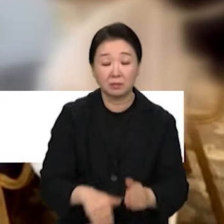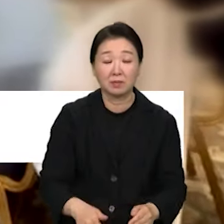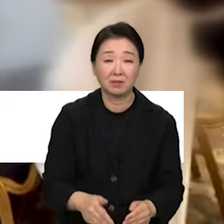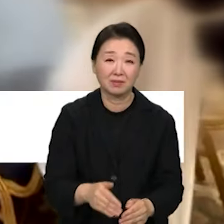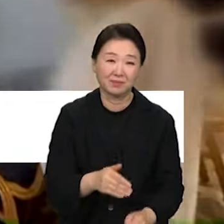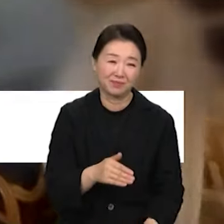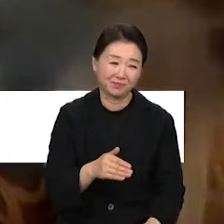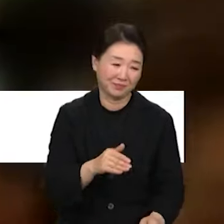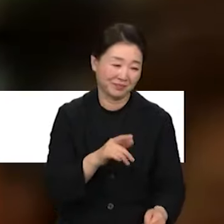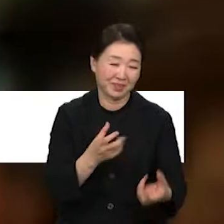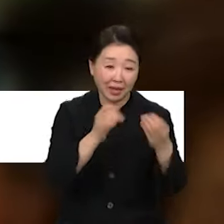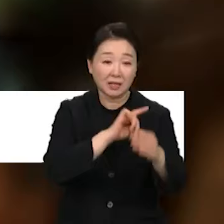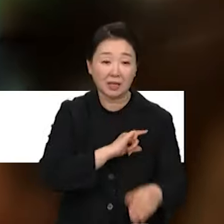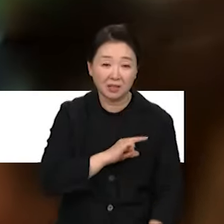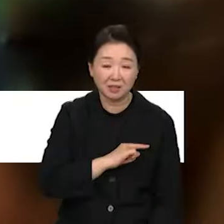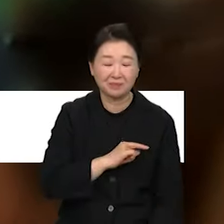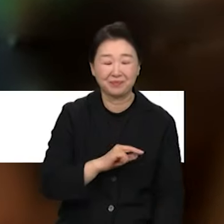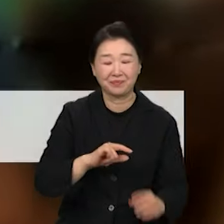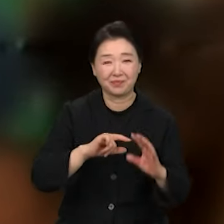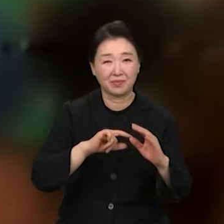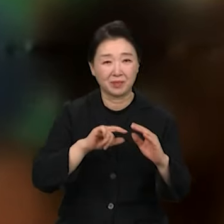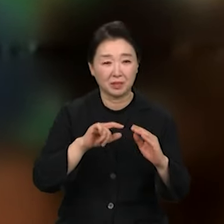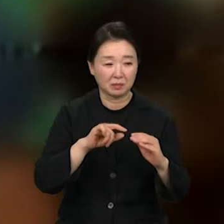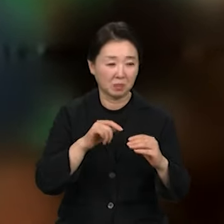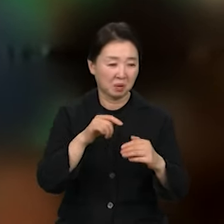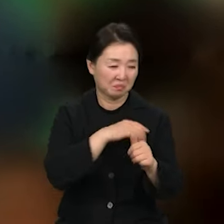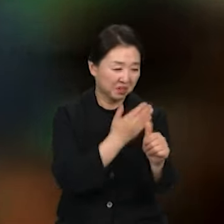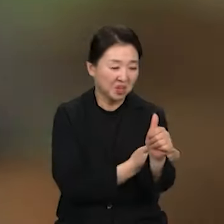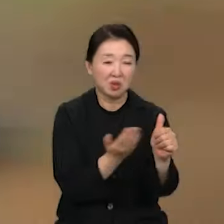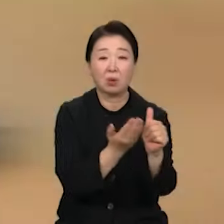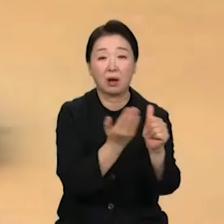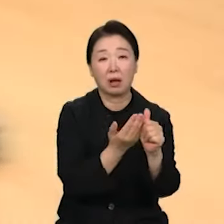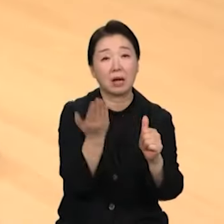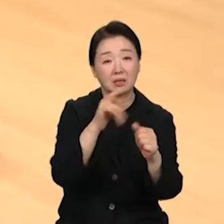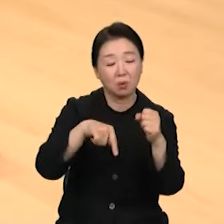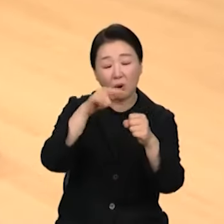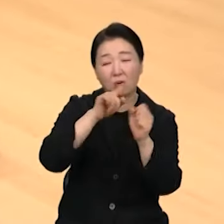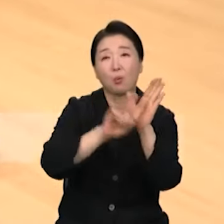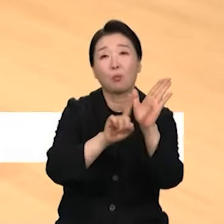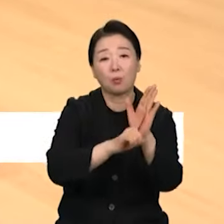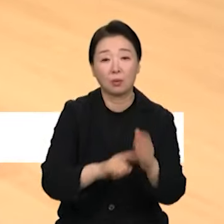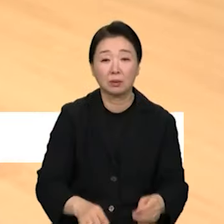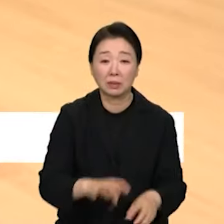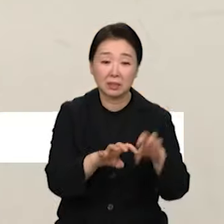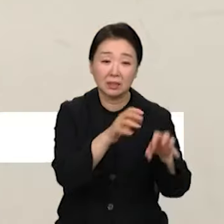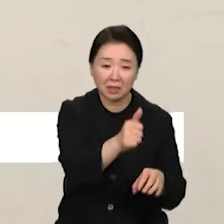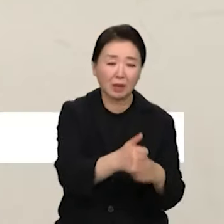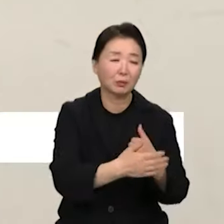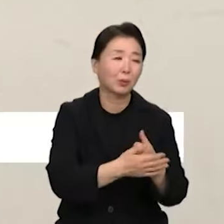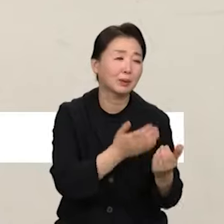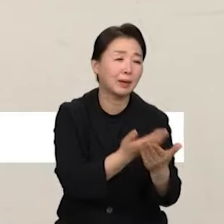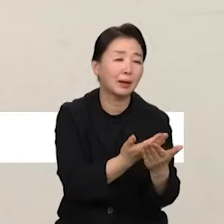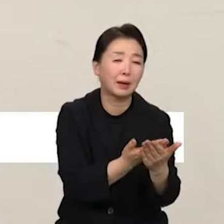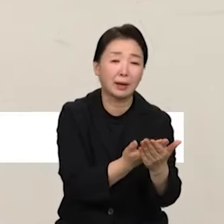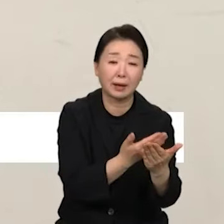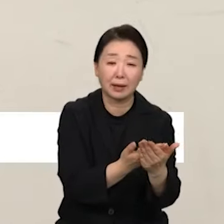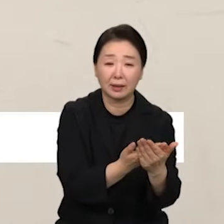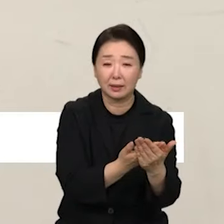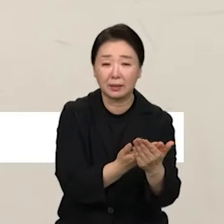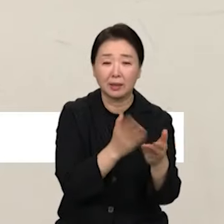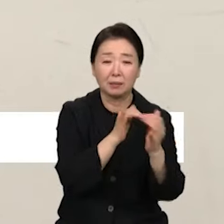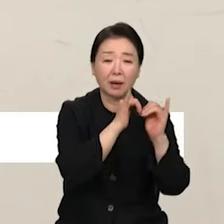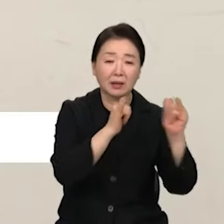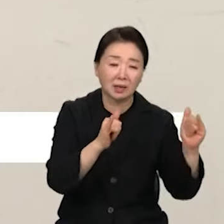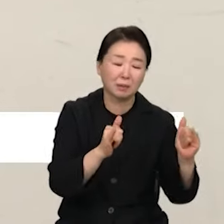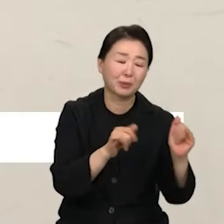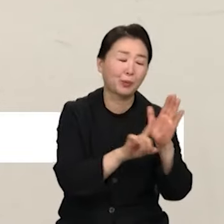역량 강화인데 실상은 원전 홍보에 가까웠습니다. 우리 이장인들이 협조를 해달라. 또 마을